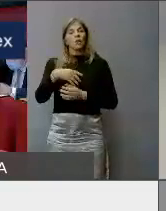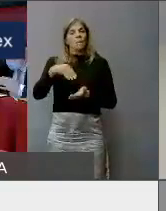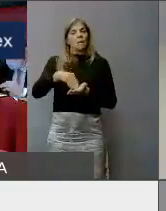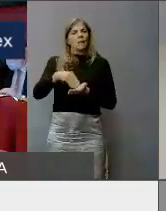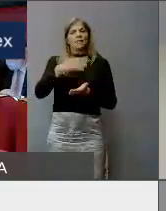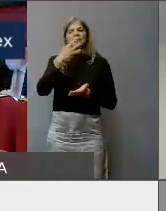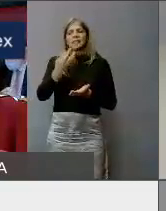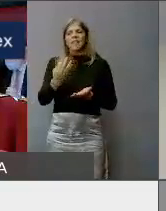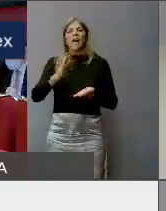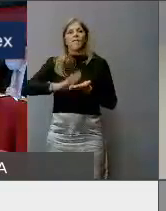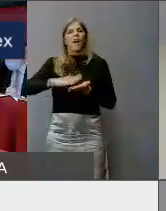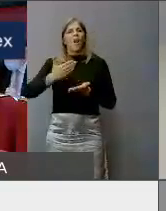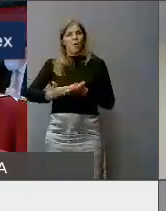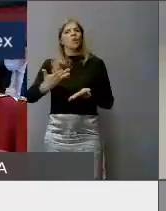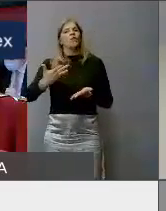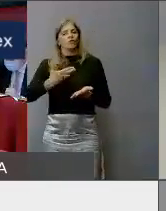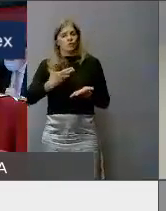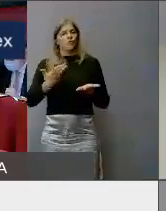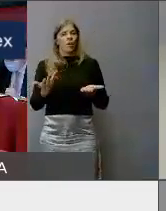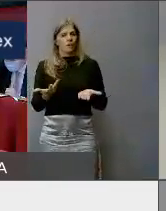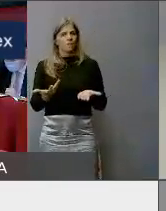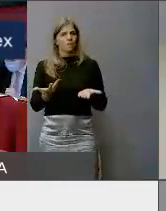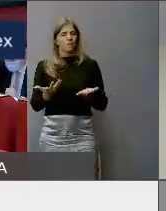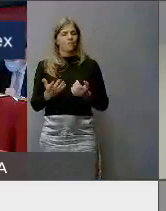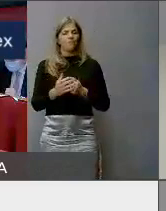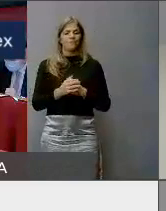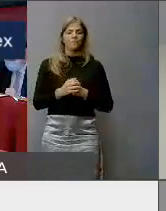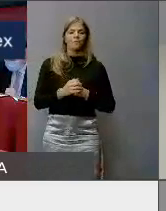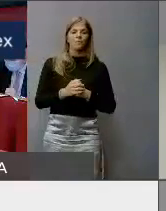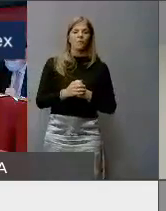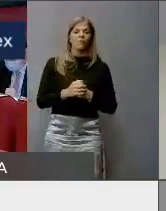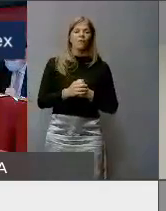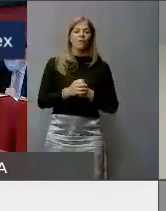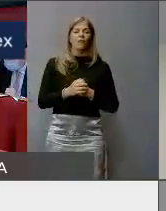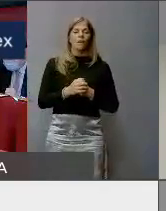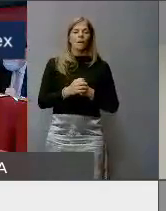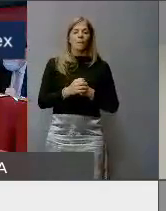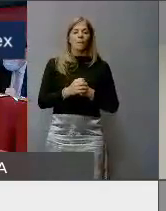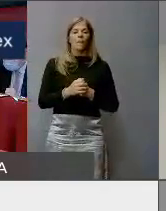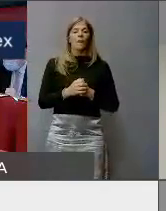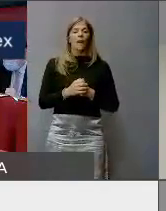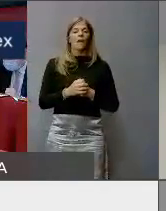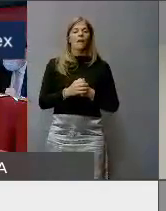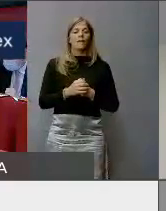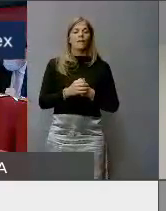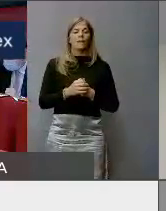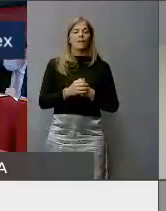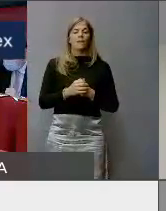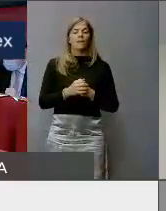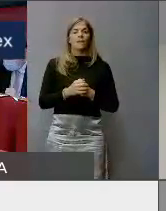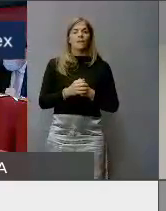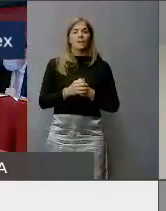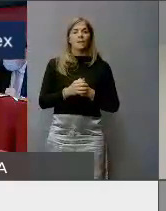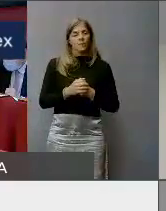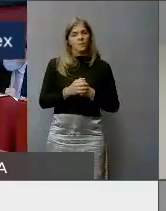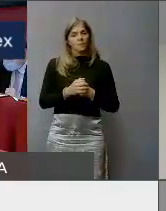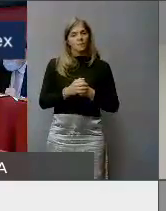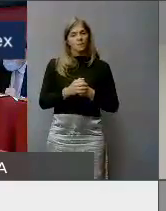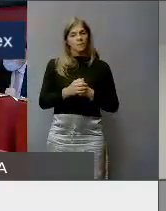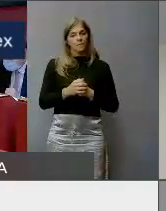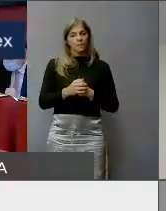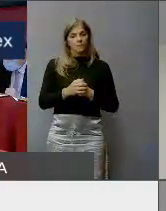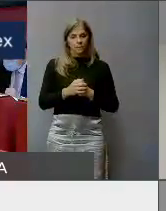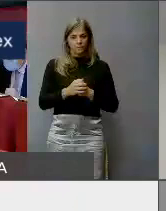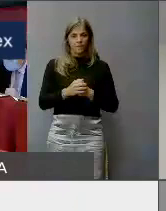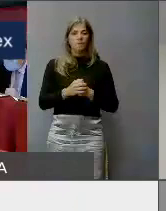servizi sociali le trattazioni rifiuti queste sono le tre grandi deleghe importanti per il comune allora con